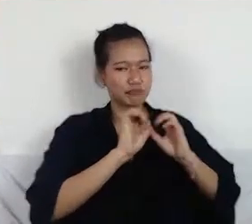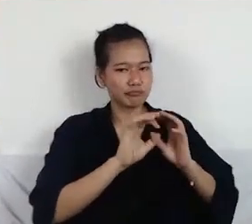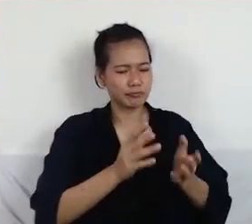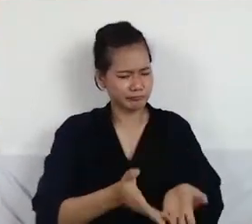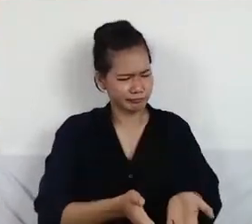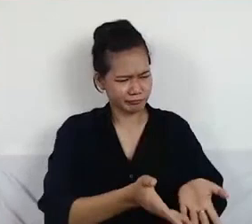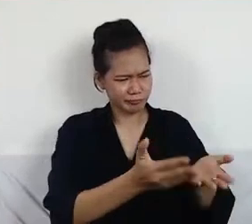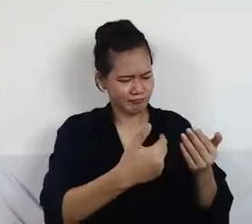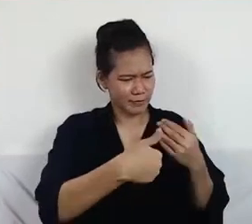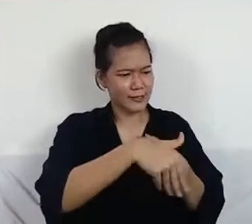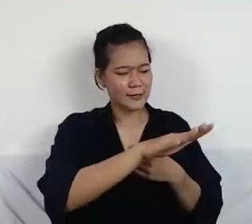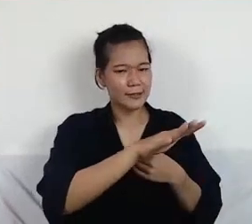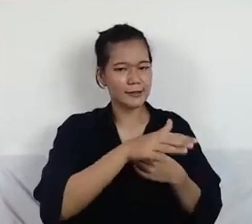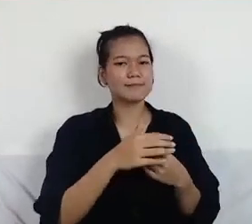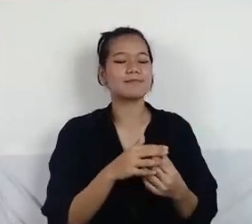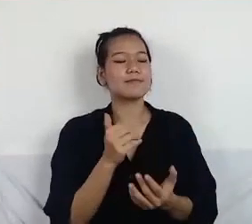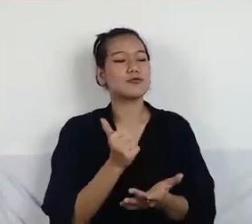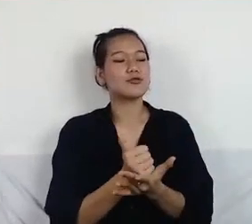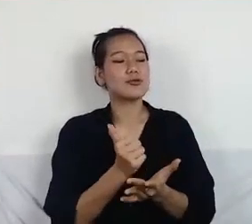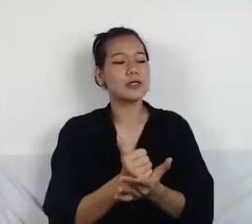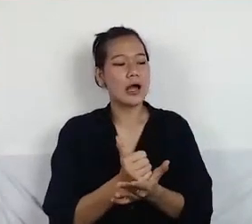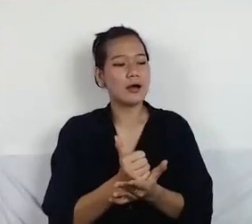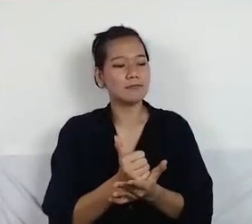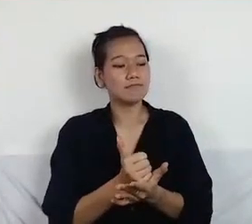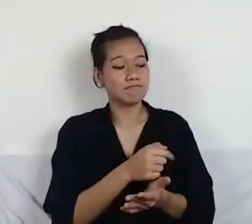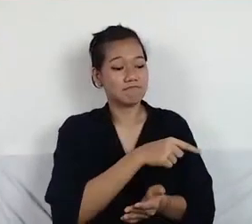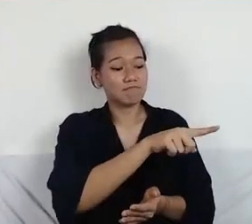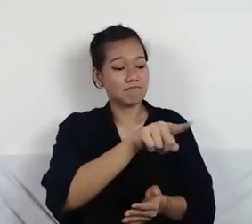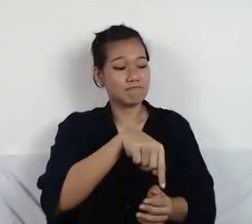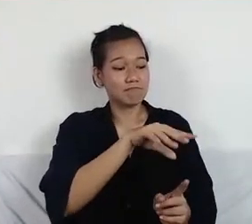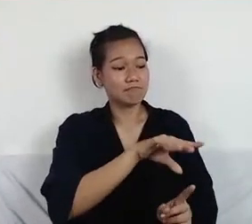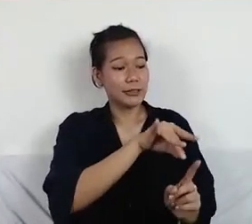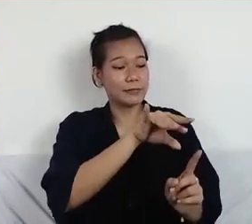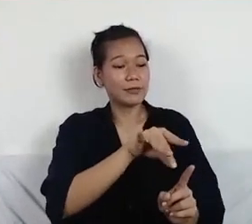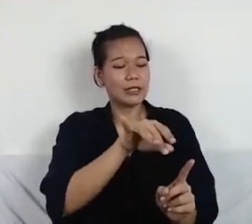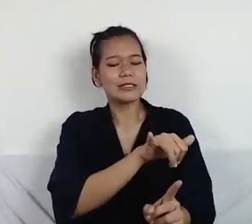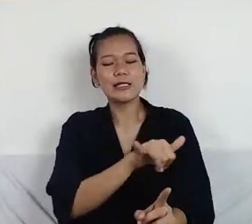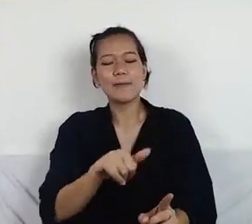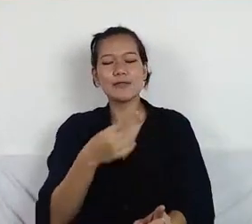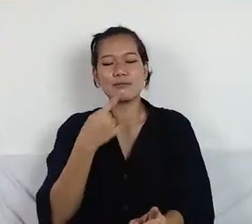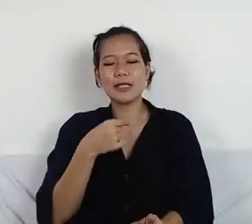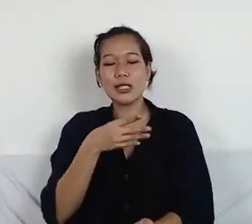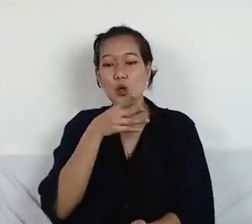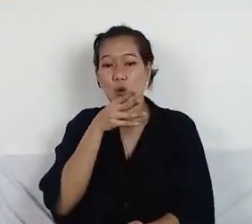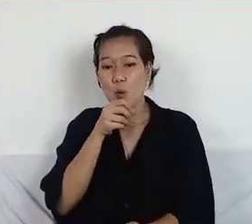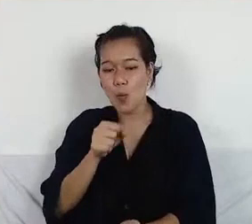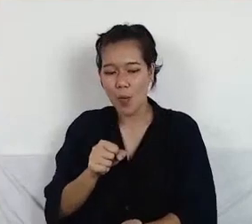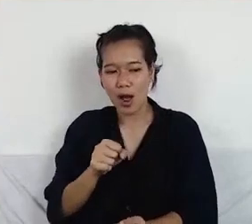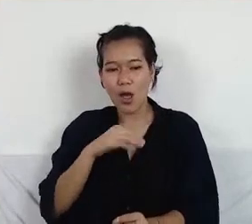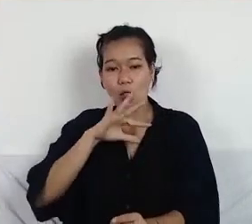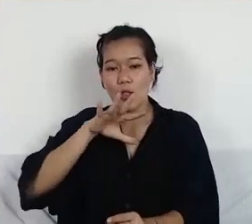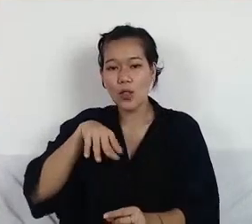Pergilah. Sesungguhnya aku mengutus kamu seperti anak domba ke tengah-tengah serigala.